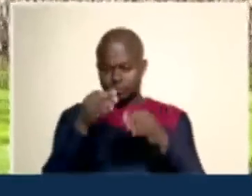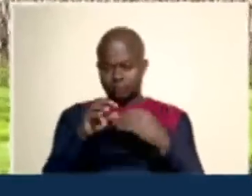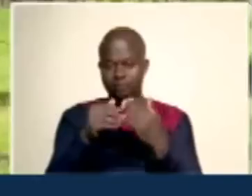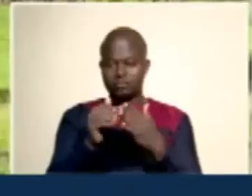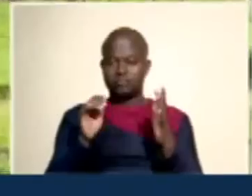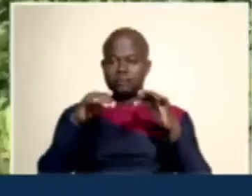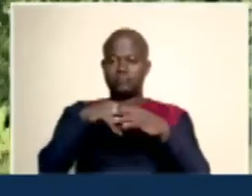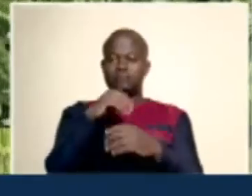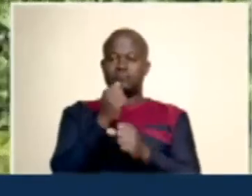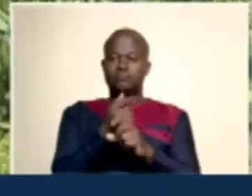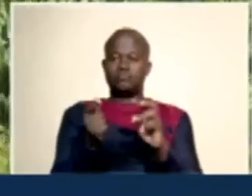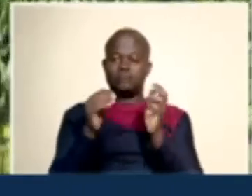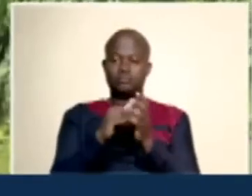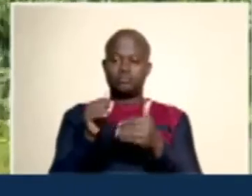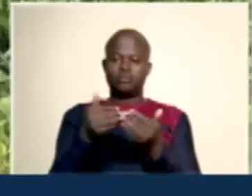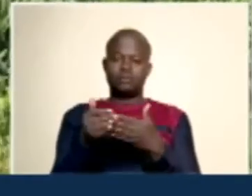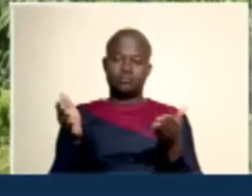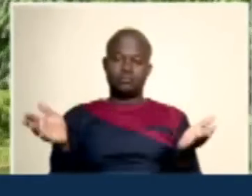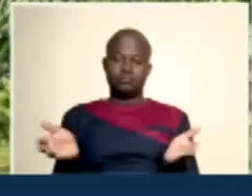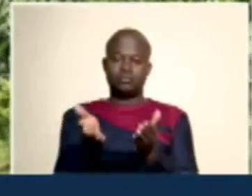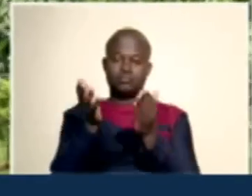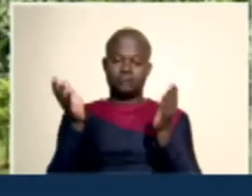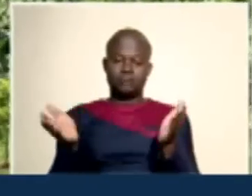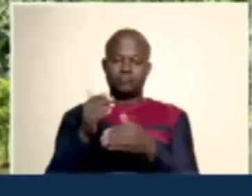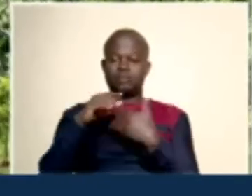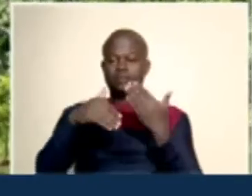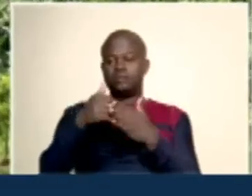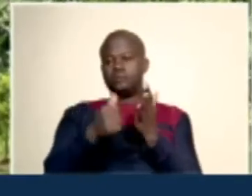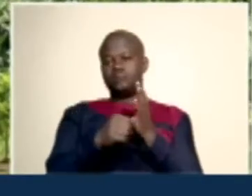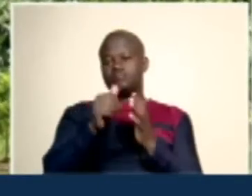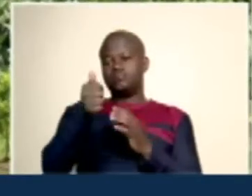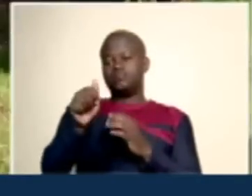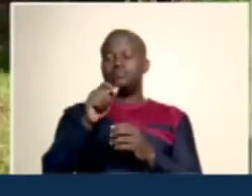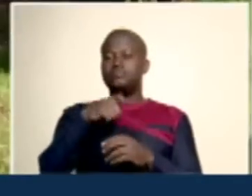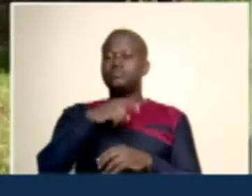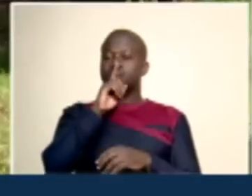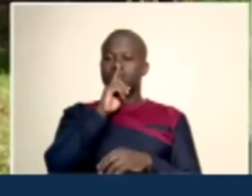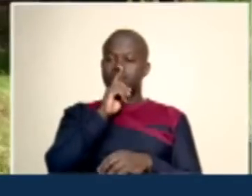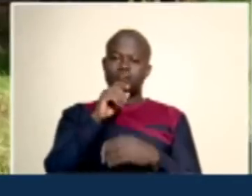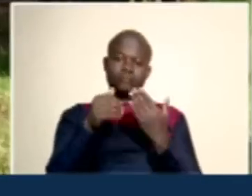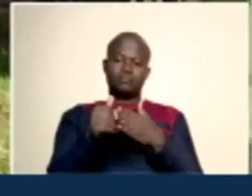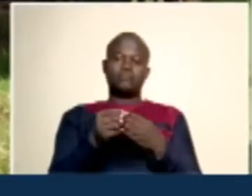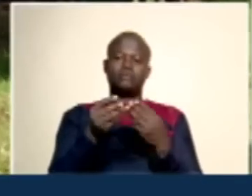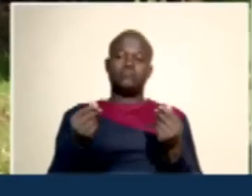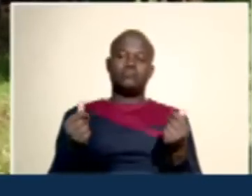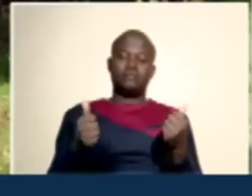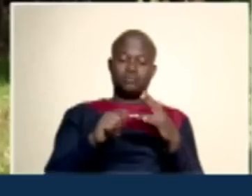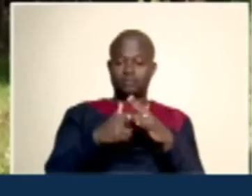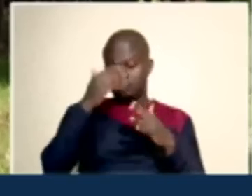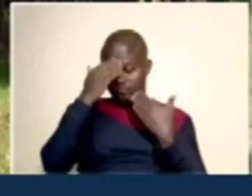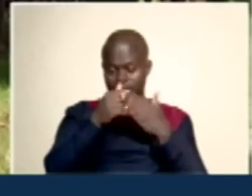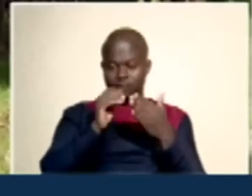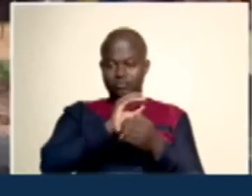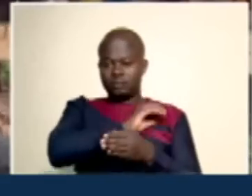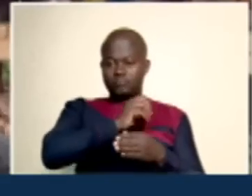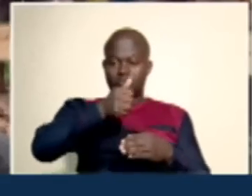rusange n'icyo bakora ariko tukabakangurira yuko ibibazo bafite batari babyihererana ahubwo byajya bikemurwa bigitangira kuko